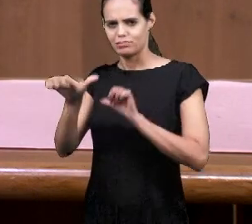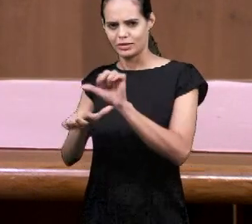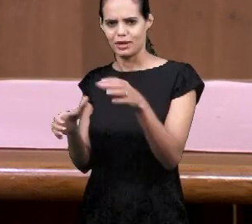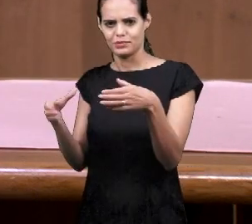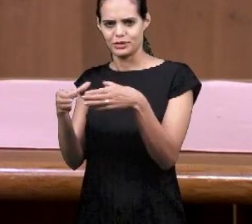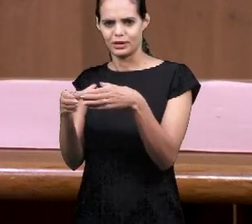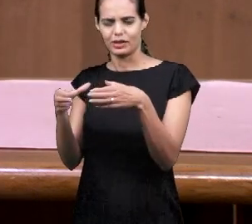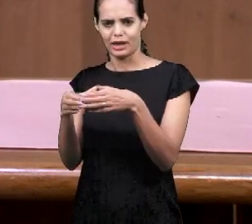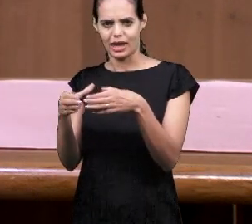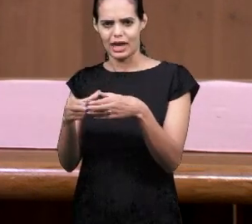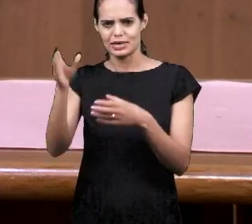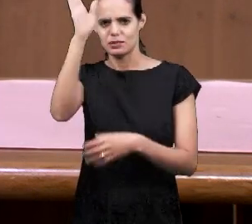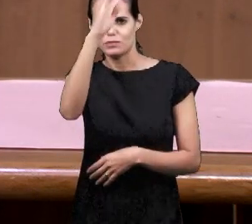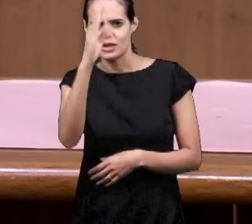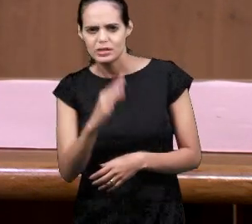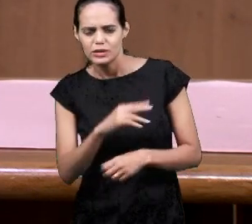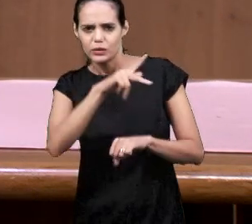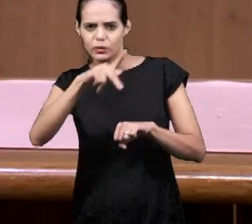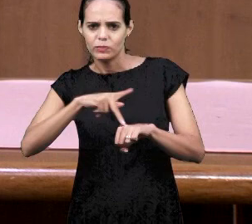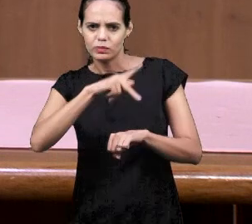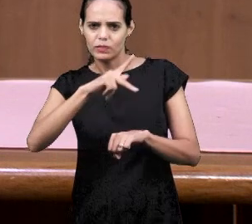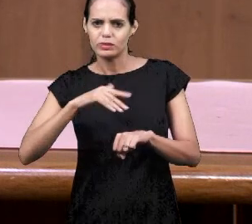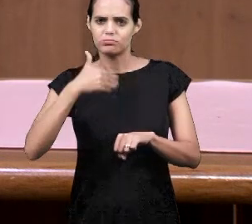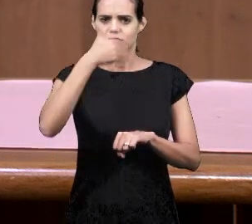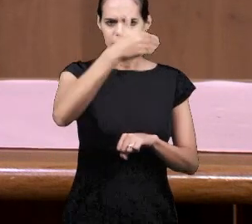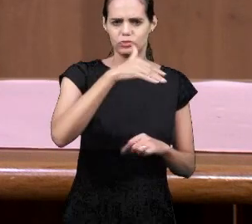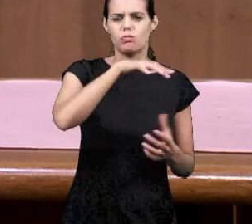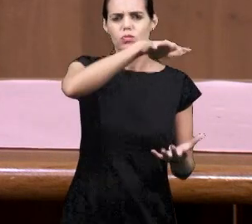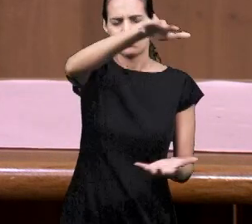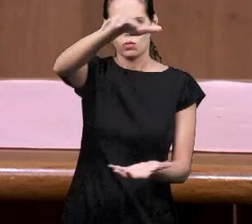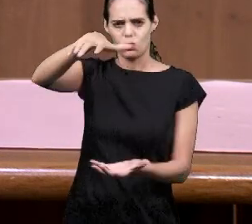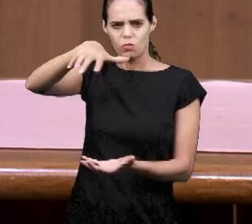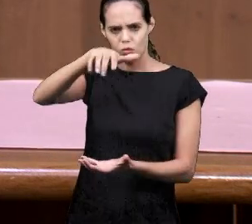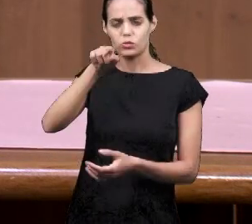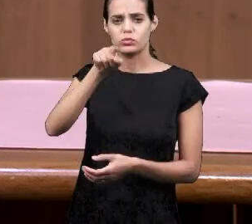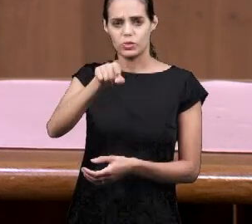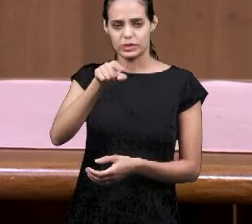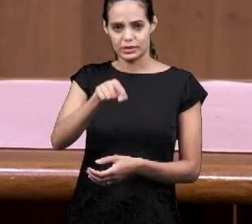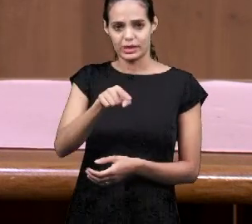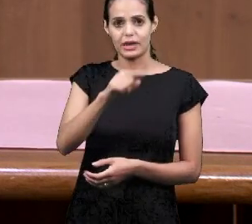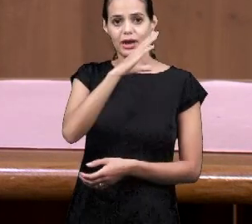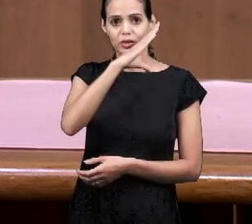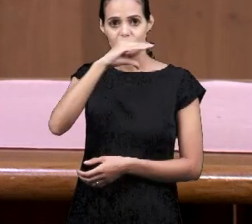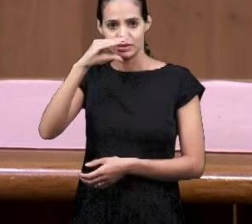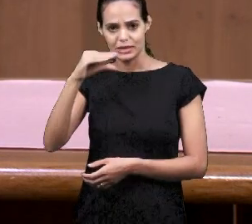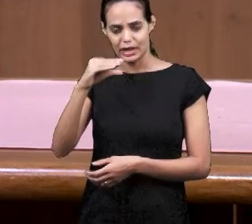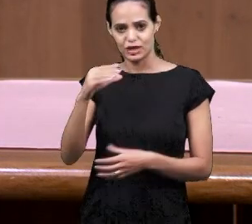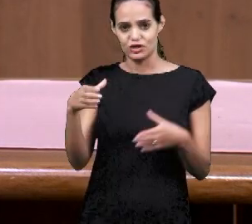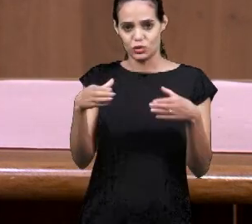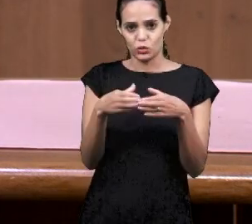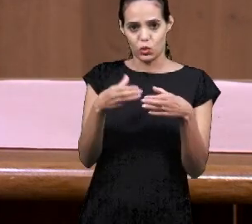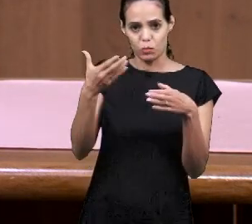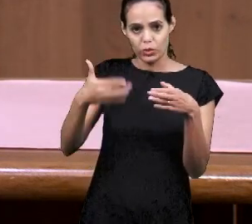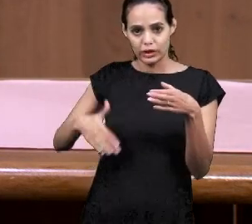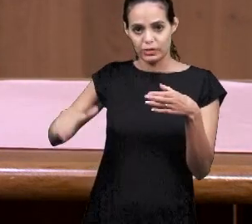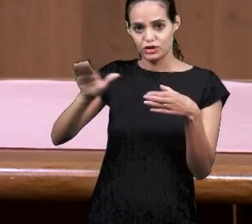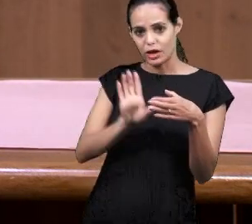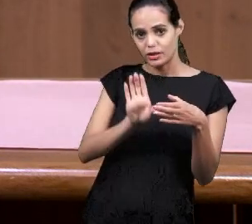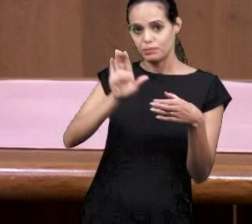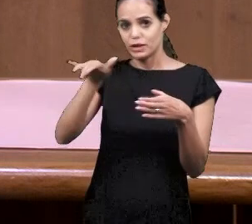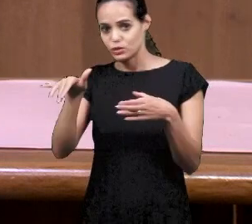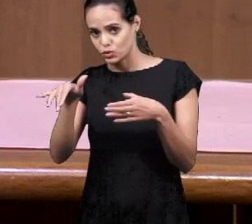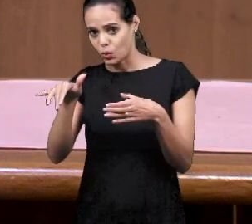passé à tout le Brésil et à l'étranger, ont prié avec imposition de main. Vous êtes un adolescent, vous avez été promu, ne perdez pas